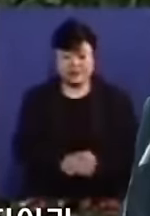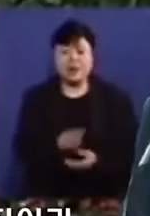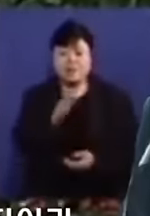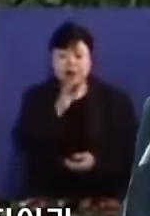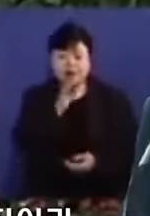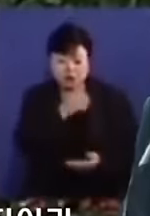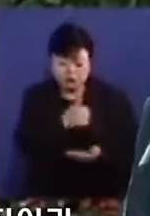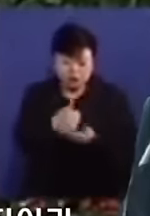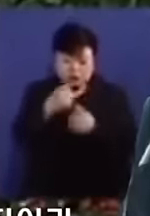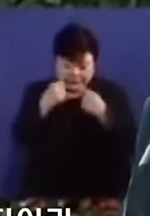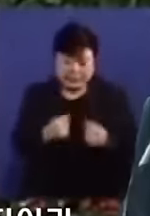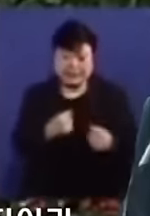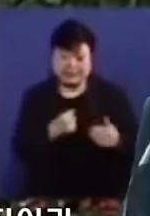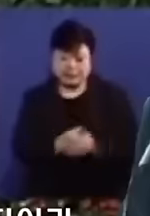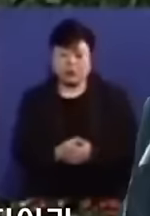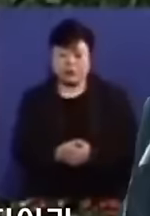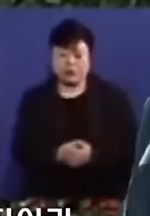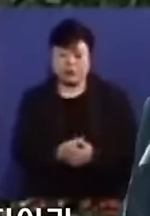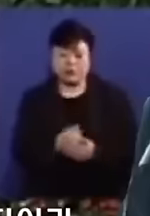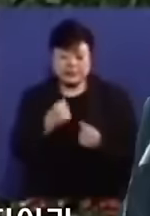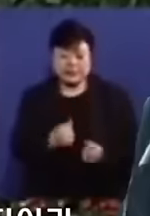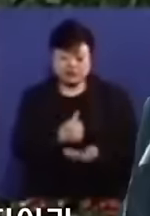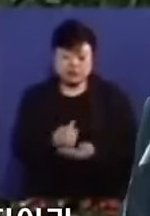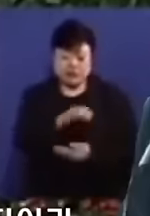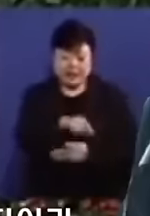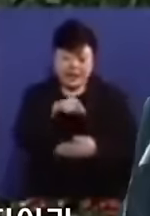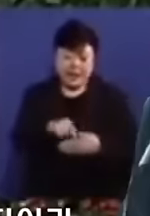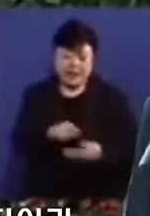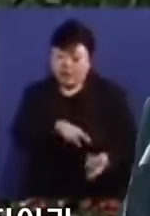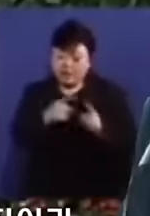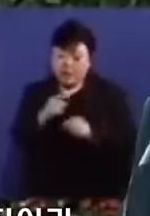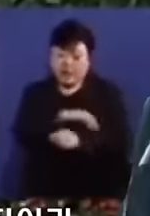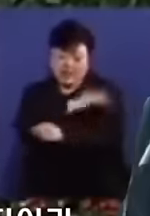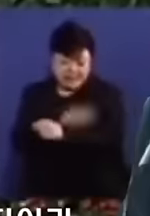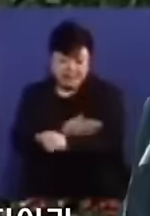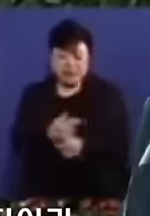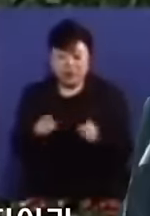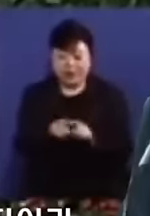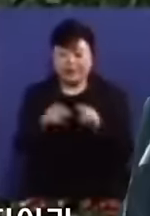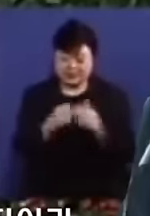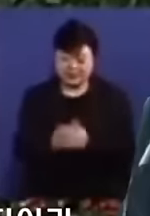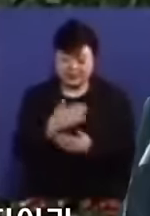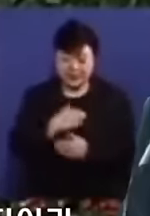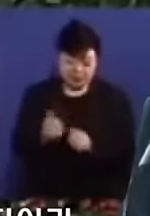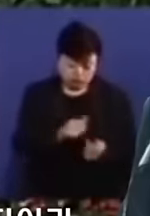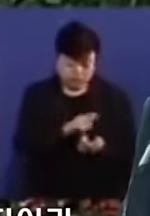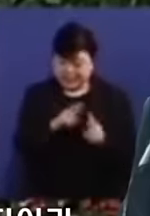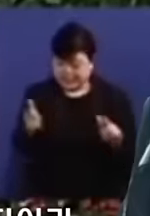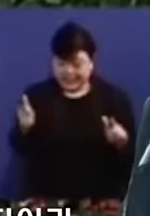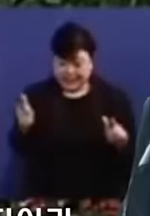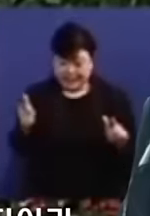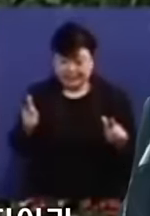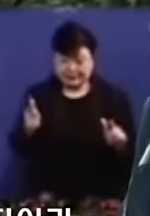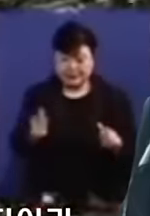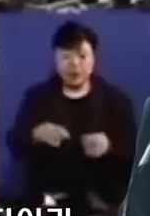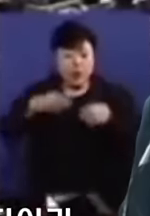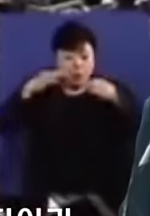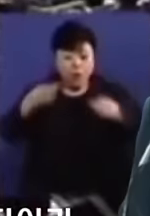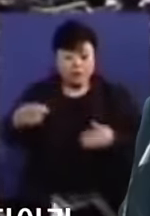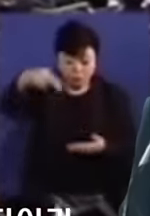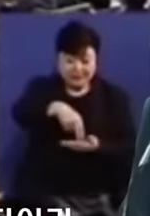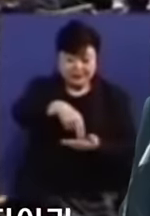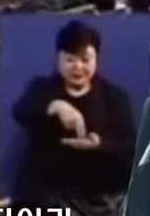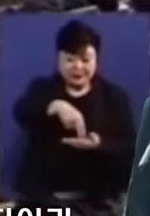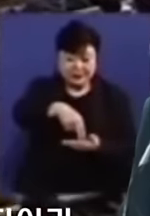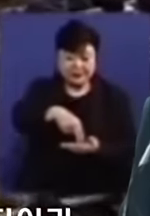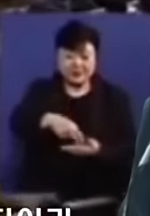그렇다. 주님이 살아계시고 살아계신 주님이 내 속에 부활의 능력으로 함께 있으니 나는 죽지 않는다 이러고 외치고 벌떡